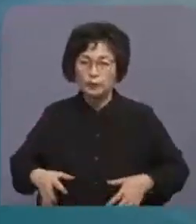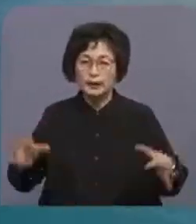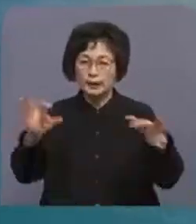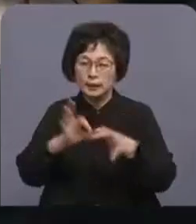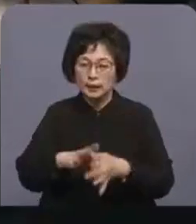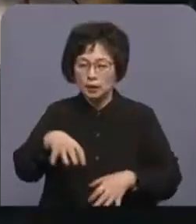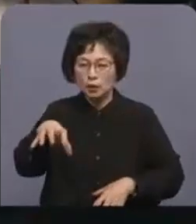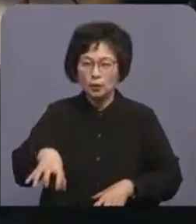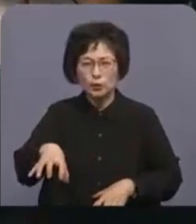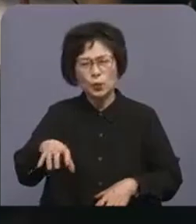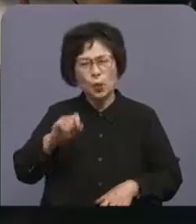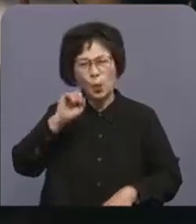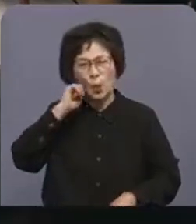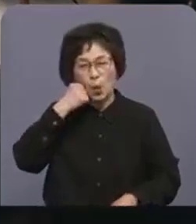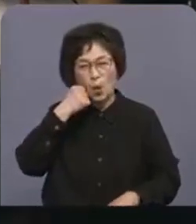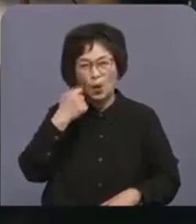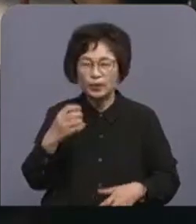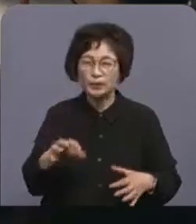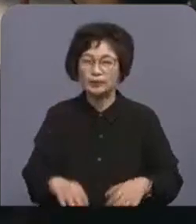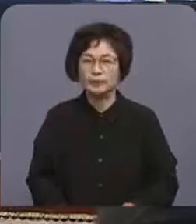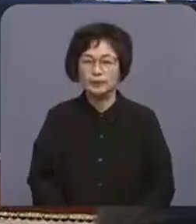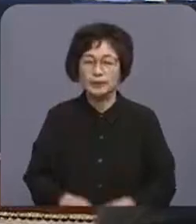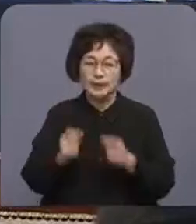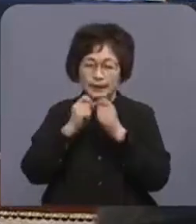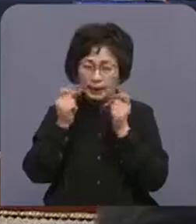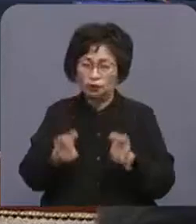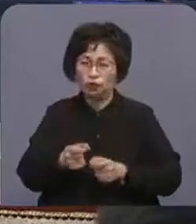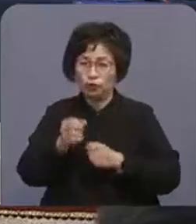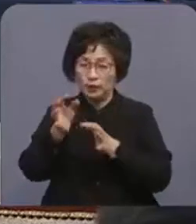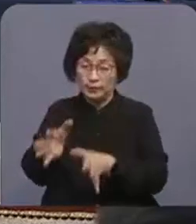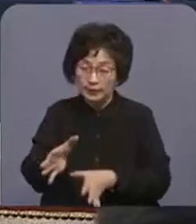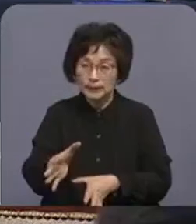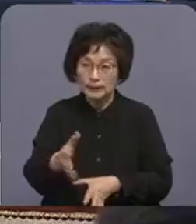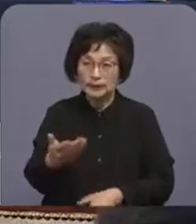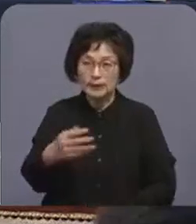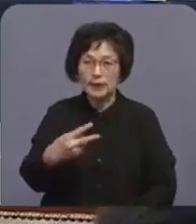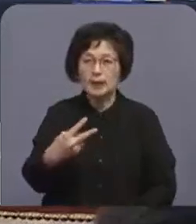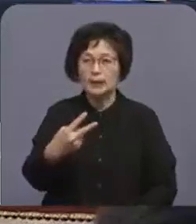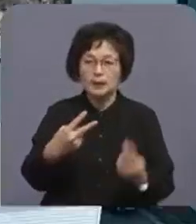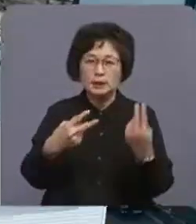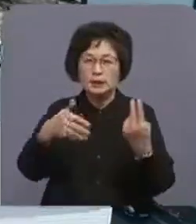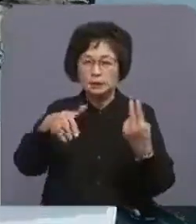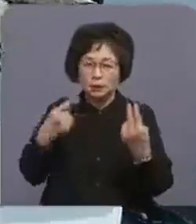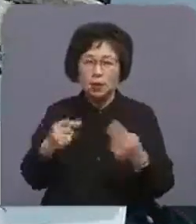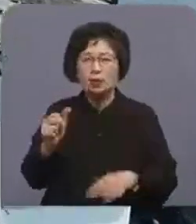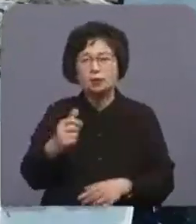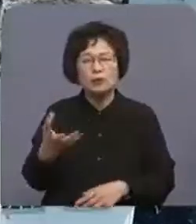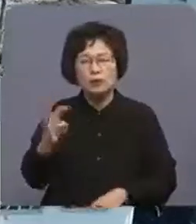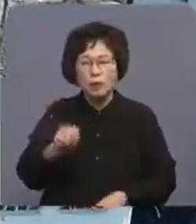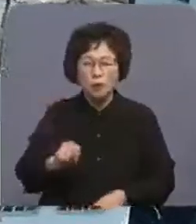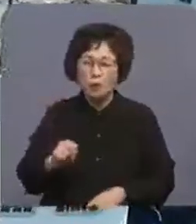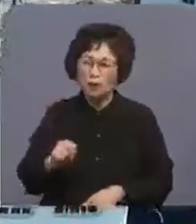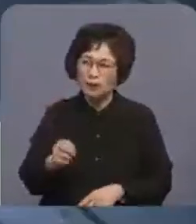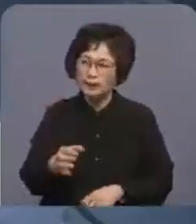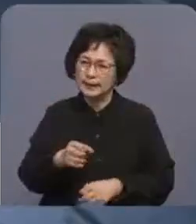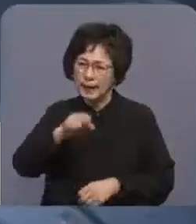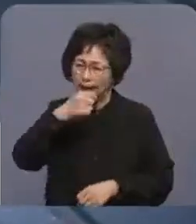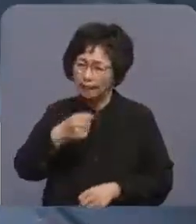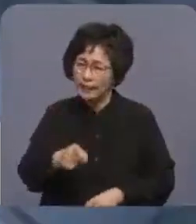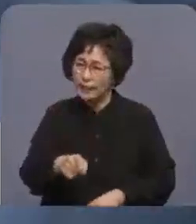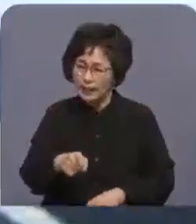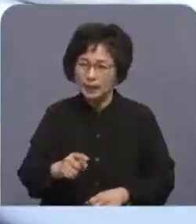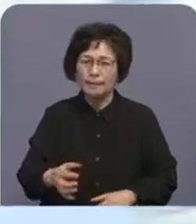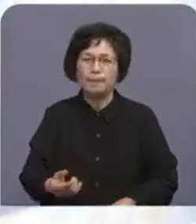켜졌습니다. 민간 투자 방식으로 한다지만 2조 5천억 원 상당의 사업비가 예상되는 부산형 급행철도